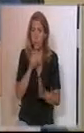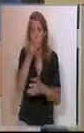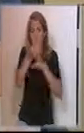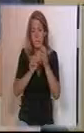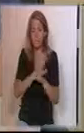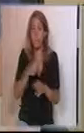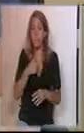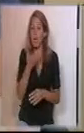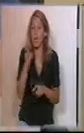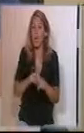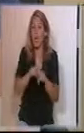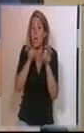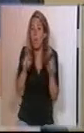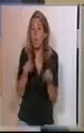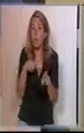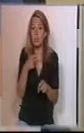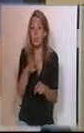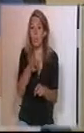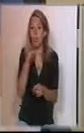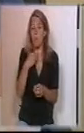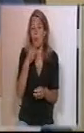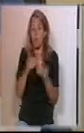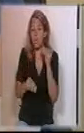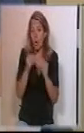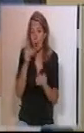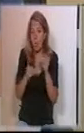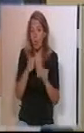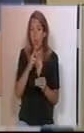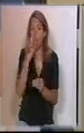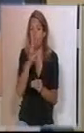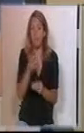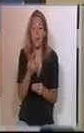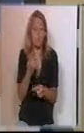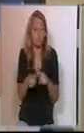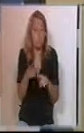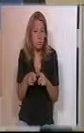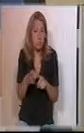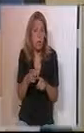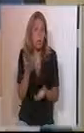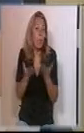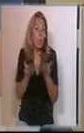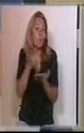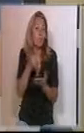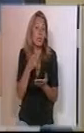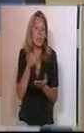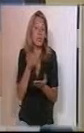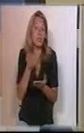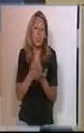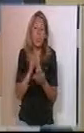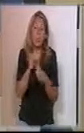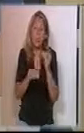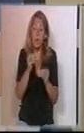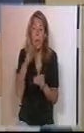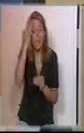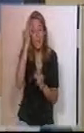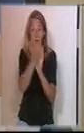i mi ne imamo ginekološki sa tim nikakav problem, niti vidimo neku manu. Mane bi mogle biti onome što